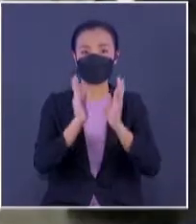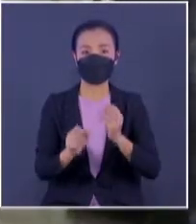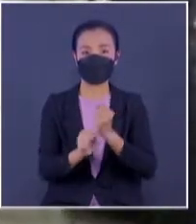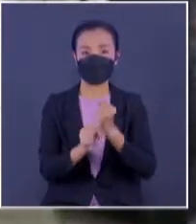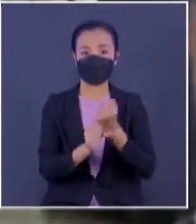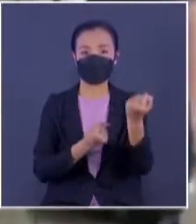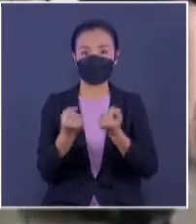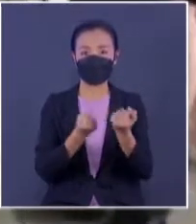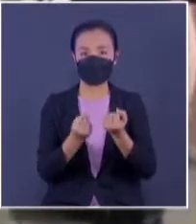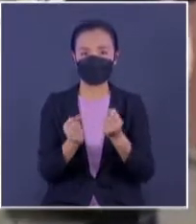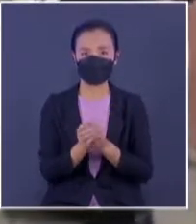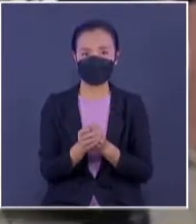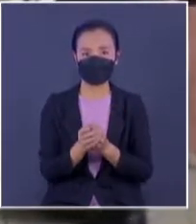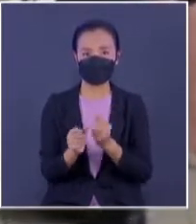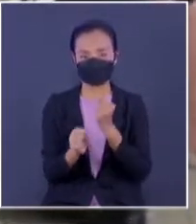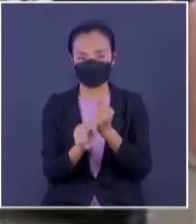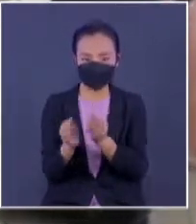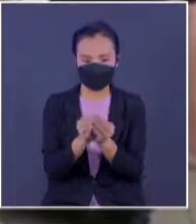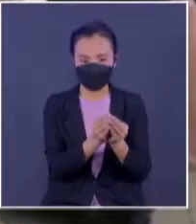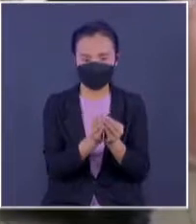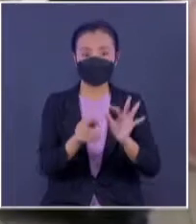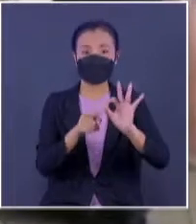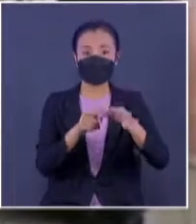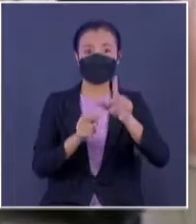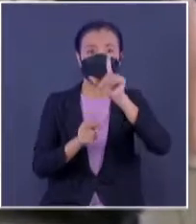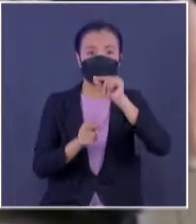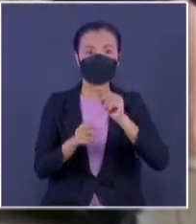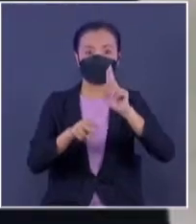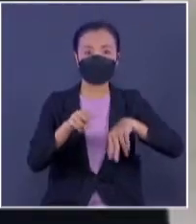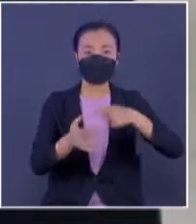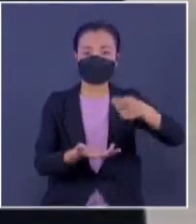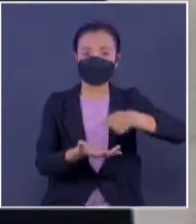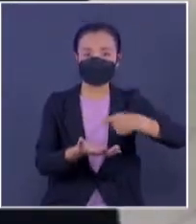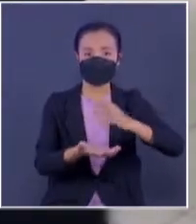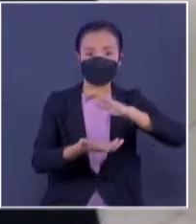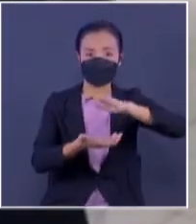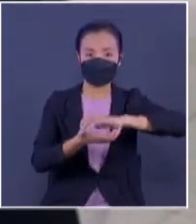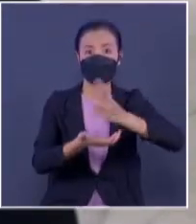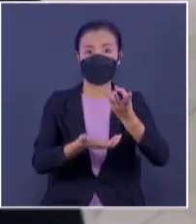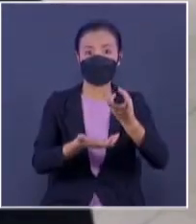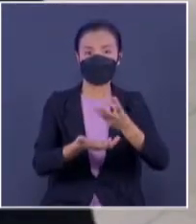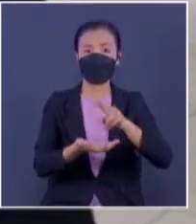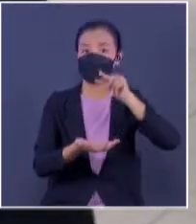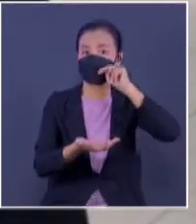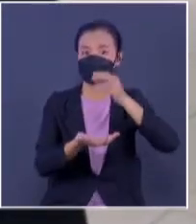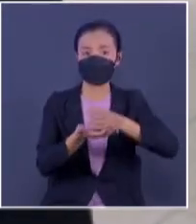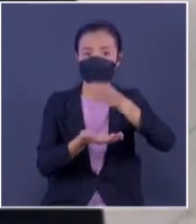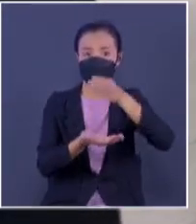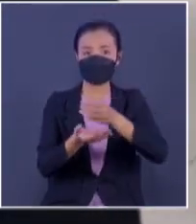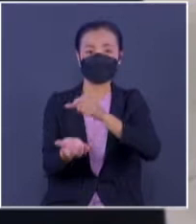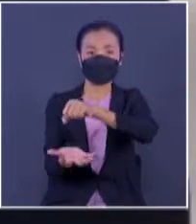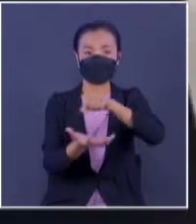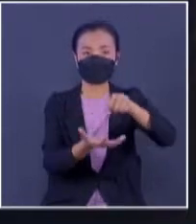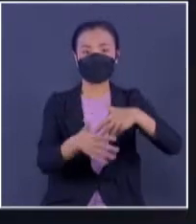ว์รูมก็ต่างกำลังขมักเขม้นนะคะผัดกระเพราไก่ทอดไข่เพื่อใส่กล่องแล้วก็เตรียมนำน้ำดื่มนะคะนำไปแจกจ่